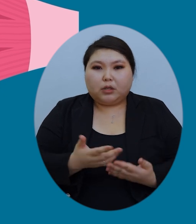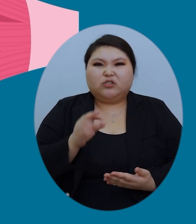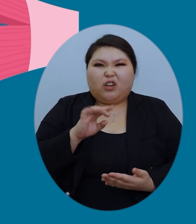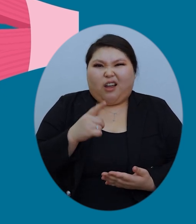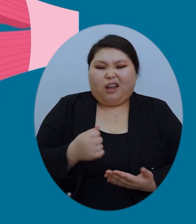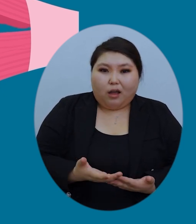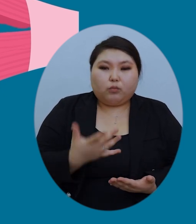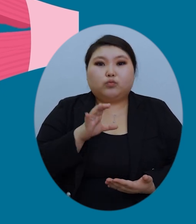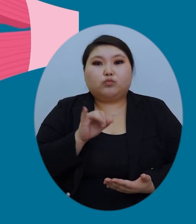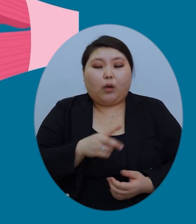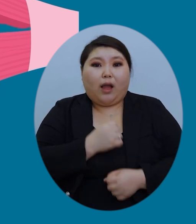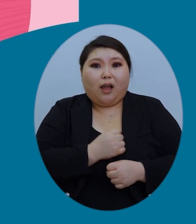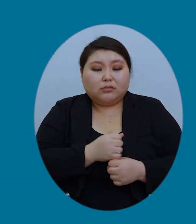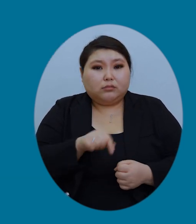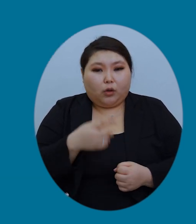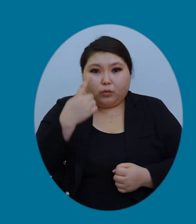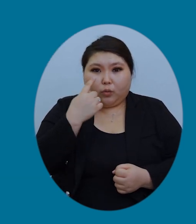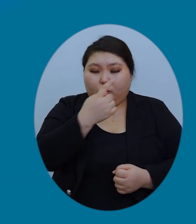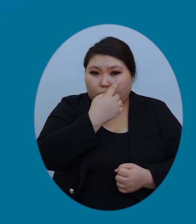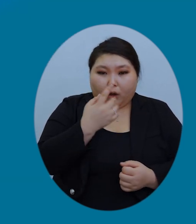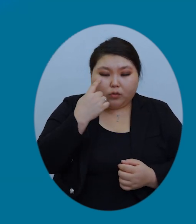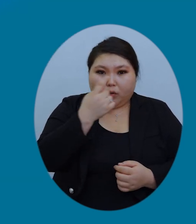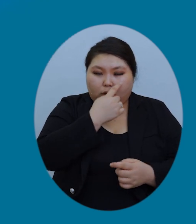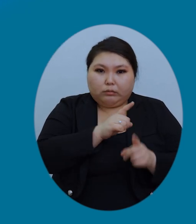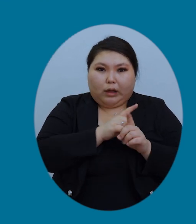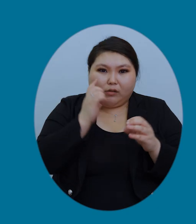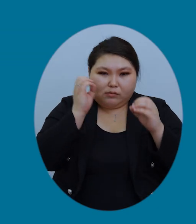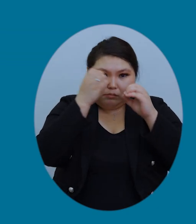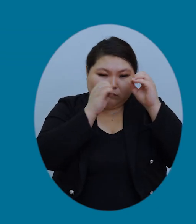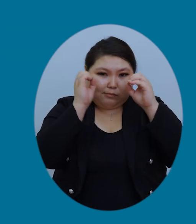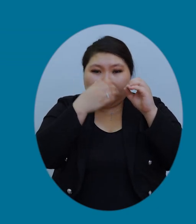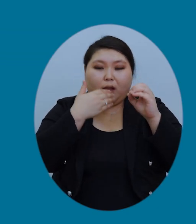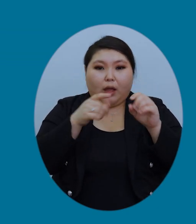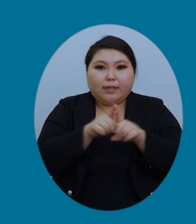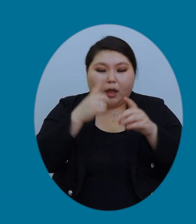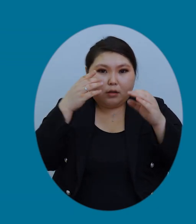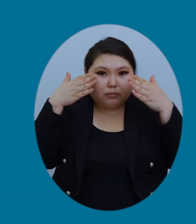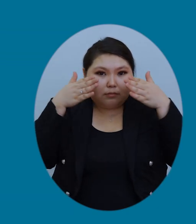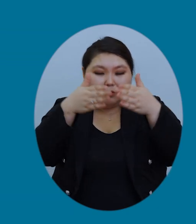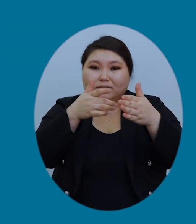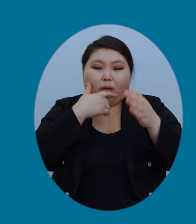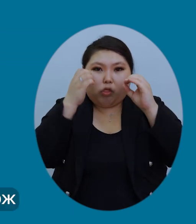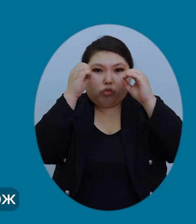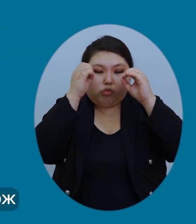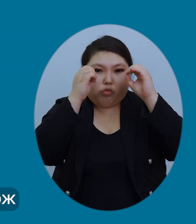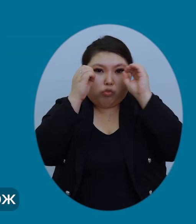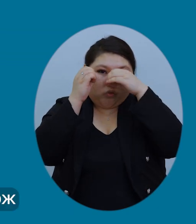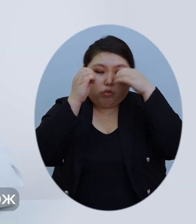чанга эсвэл сул ажилласнаас болоод нүд нөгөө нүдээ дагаж хөдлөхгүй буюу ижил чиглэлд харж чадахгүй байхыг хялар